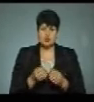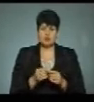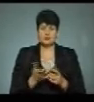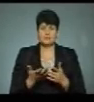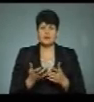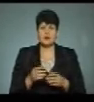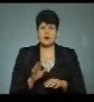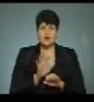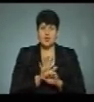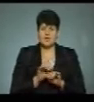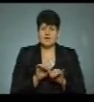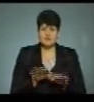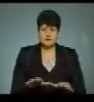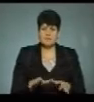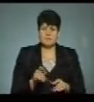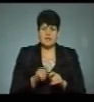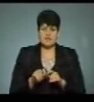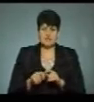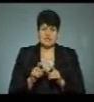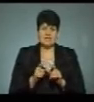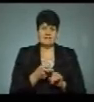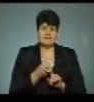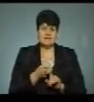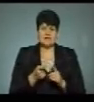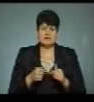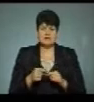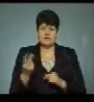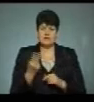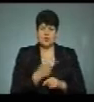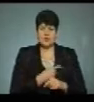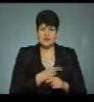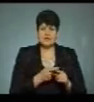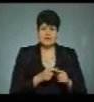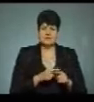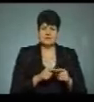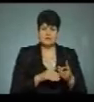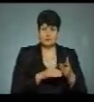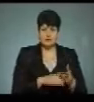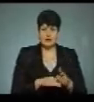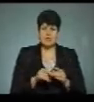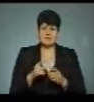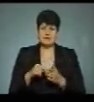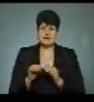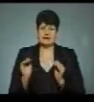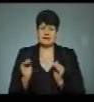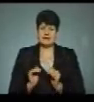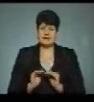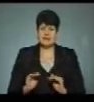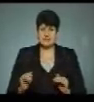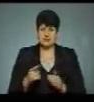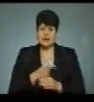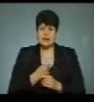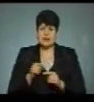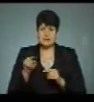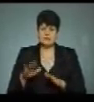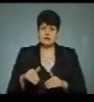коронавірусом, перевірили інфекційні відділення в двох лікарнях Тернополя. Це лікарня швидкої допомоги та міська дитяча лікарня. Саме там надаватимуть